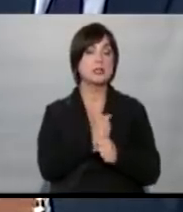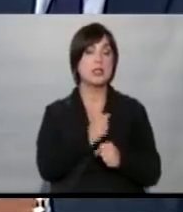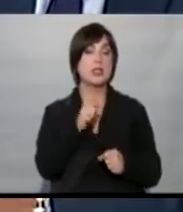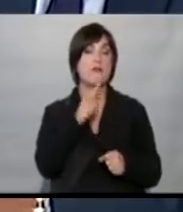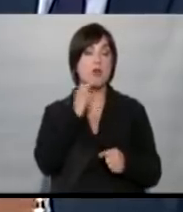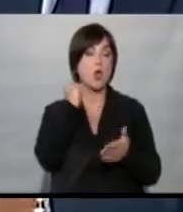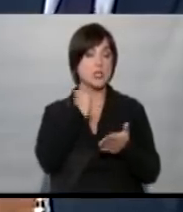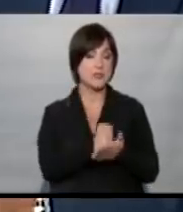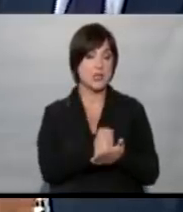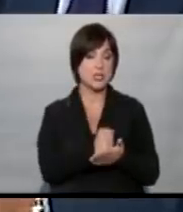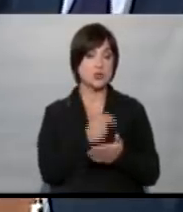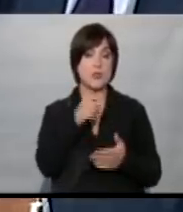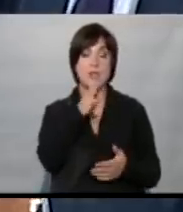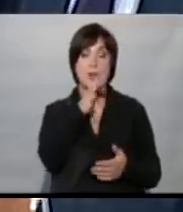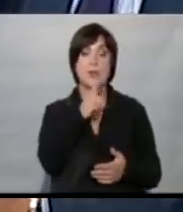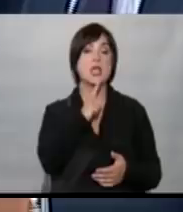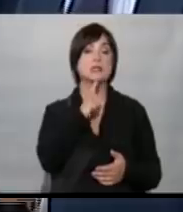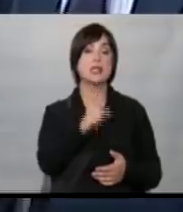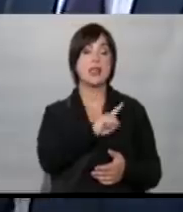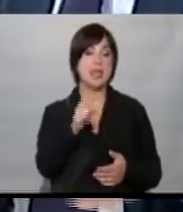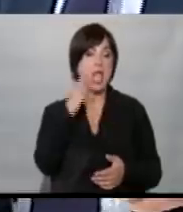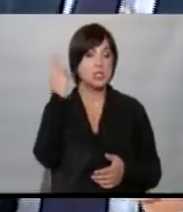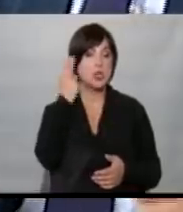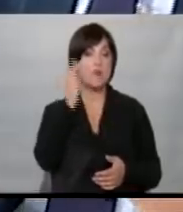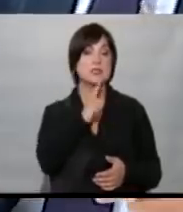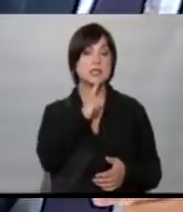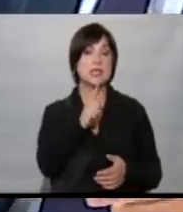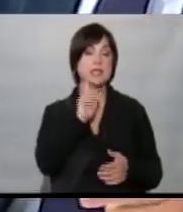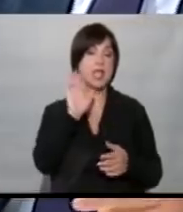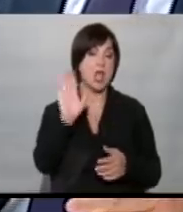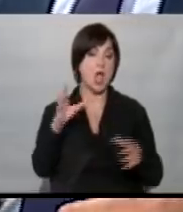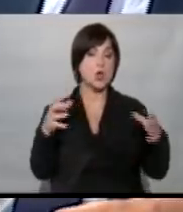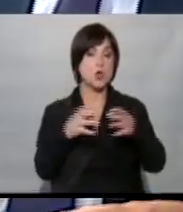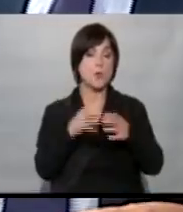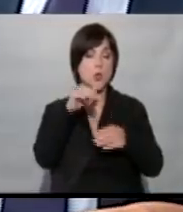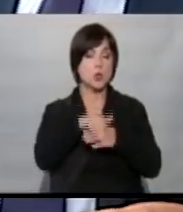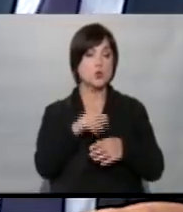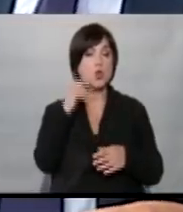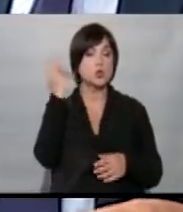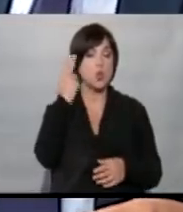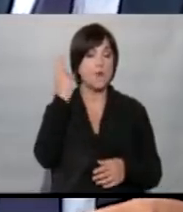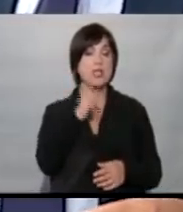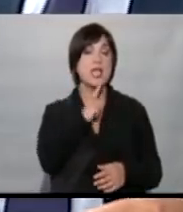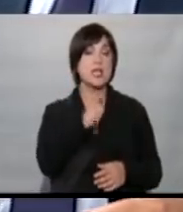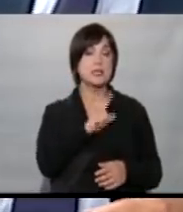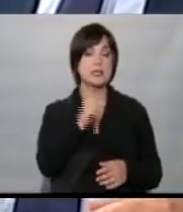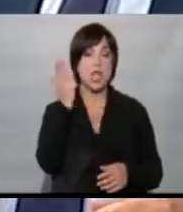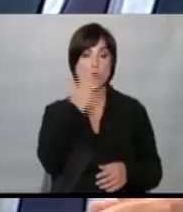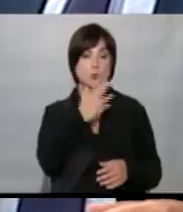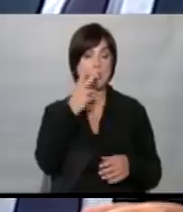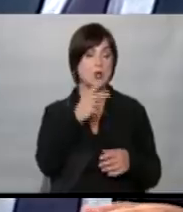антиквизација кој тврдеше дека македонскиот јазик не е словенски јазик, односно не припаѓа на групата на јужнословенски јазици, не успе да го